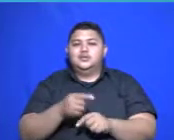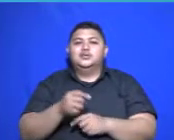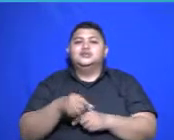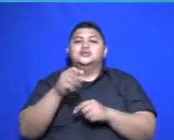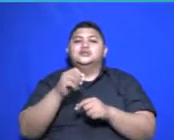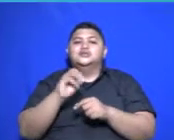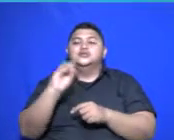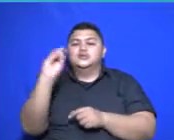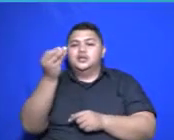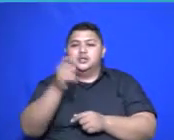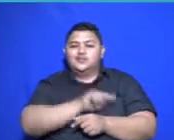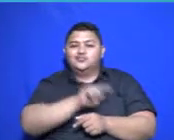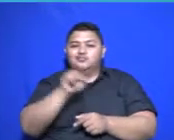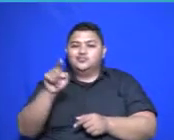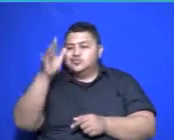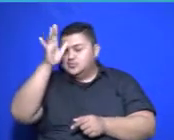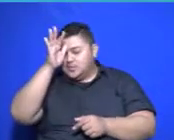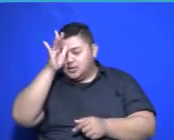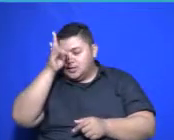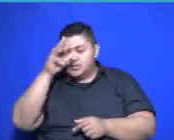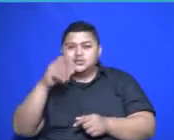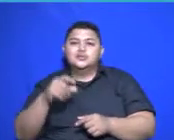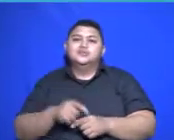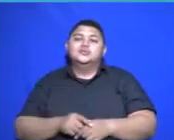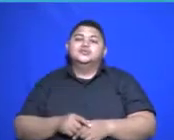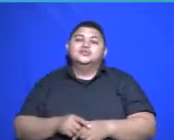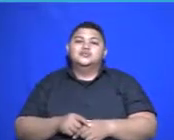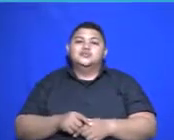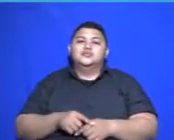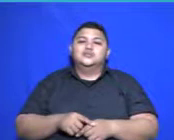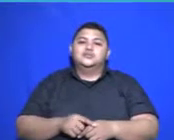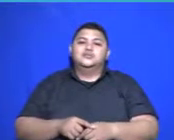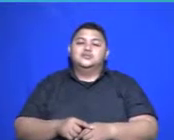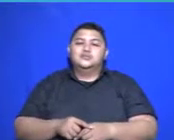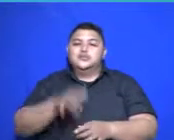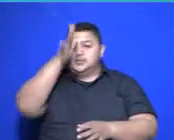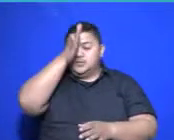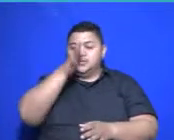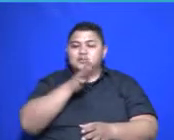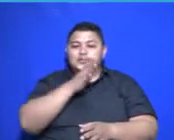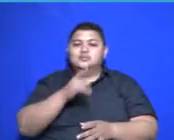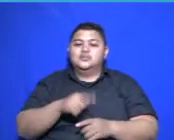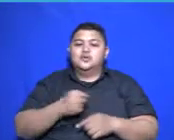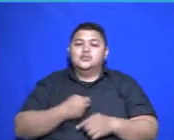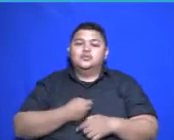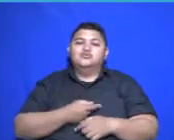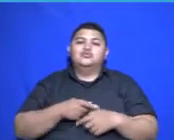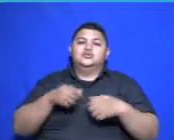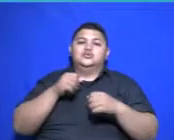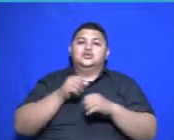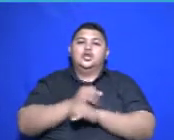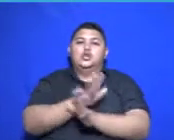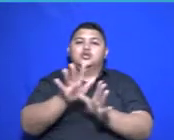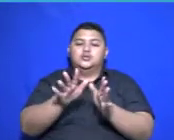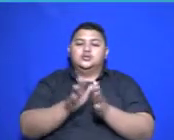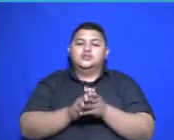pasar. Tidak ada masalah. Dan sekarang akan kami launching mudah-mudahan dalam waktu yang dekat ini. Ini kapasitas pabrik